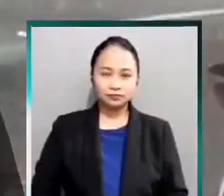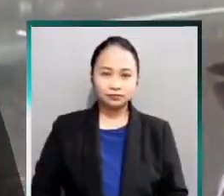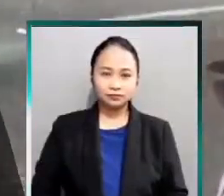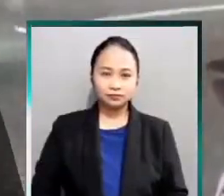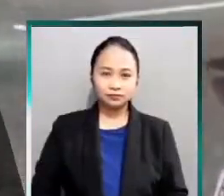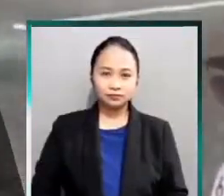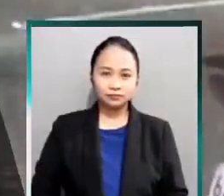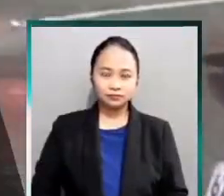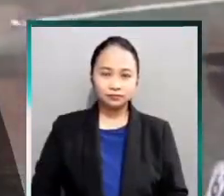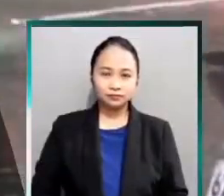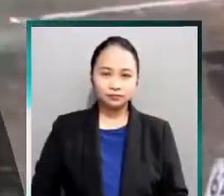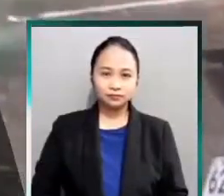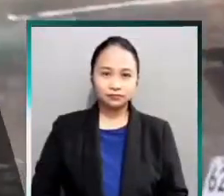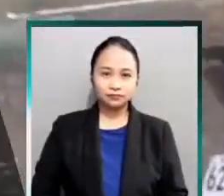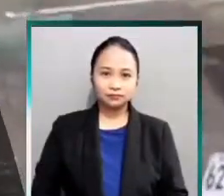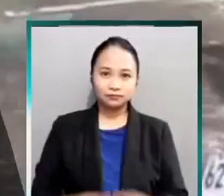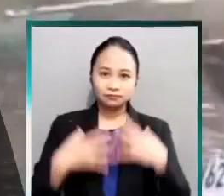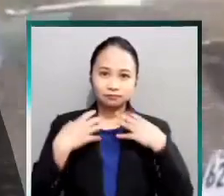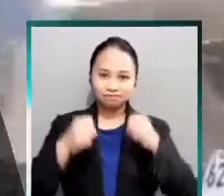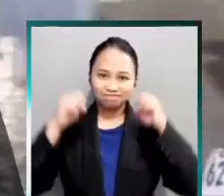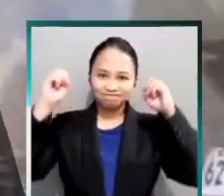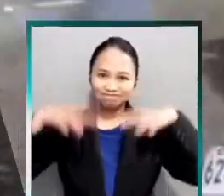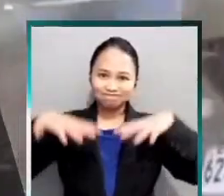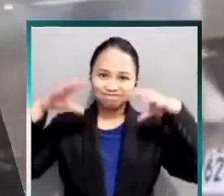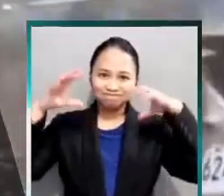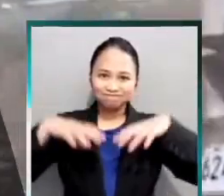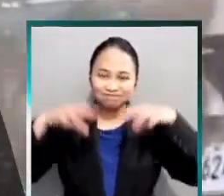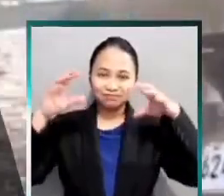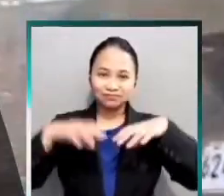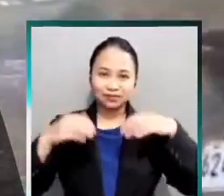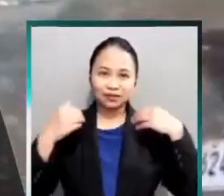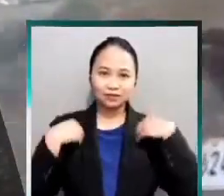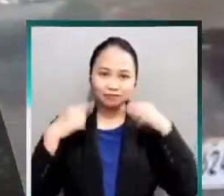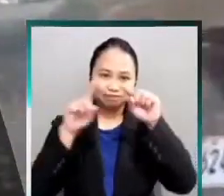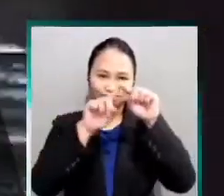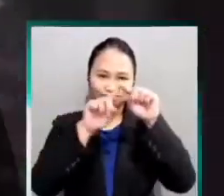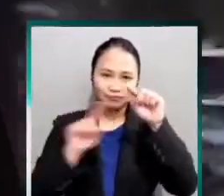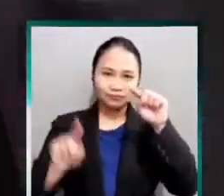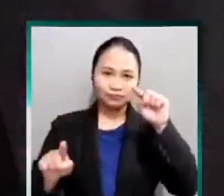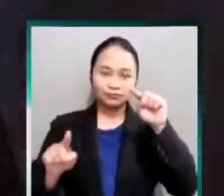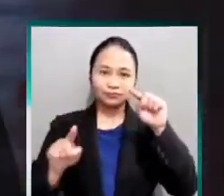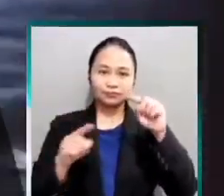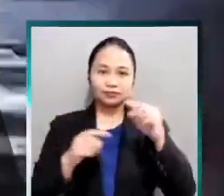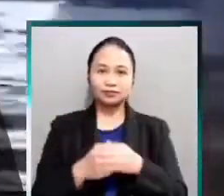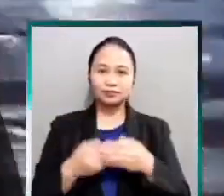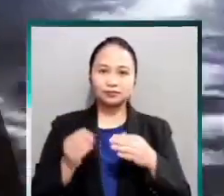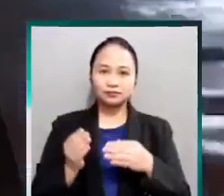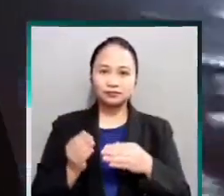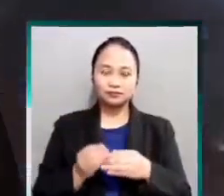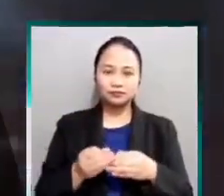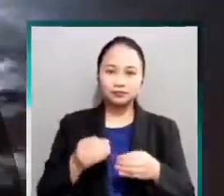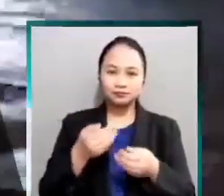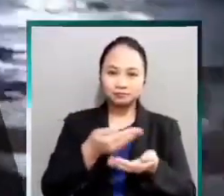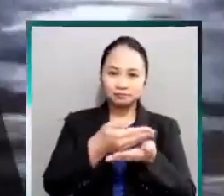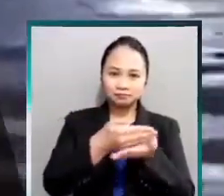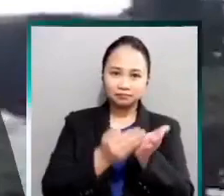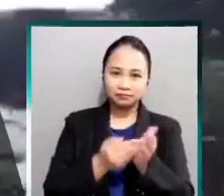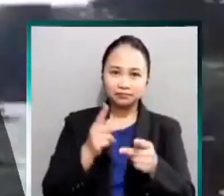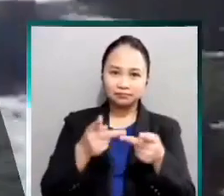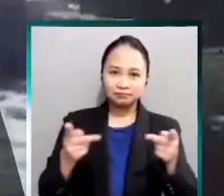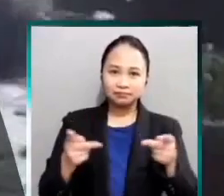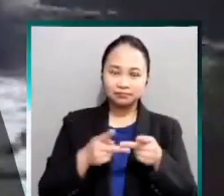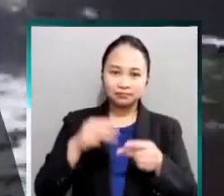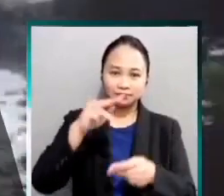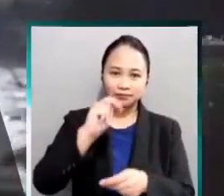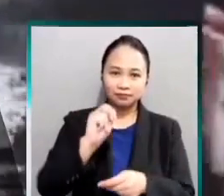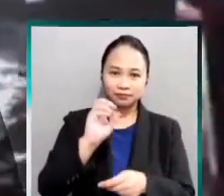Bumuhos ang malakas na ulan na may kasama pang pagkulog at pagkidlat sa ilang bahagi ng Metro Manila. Sa lakas ng ulan,